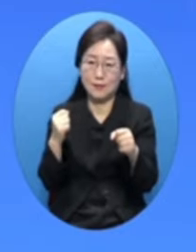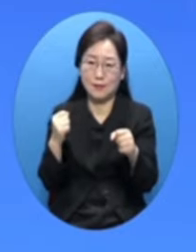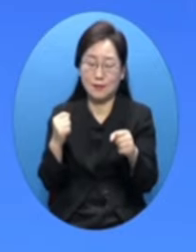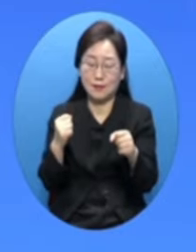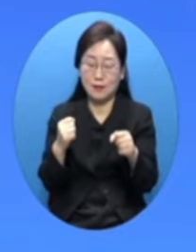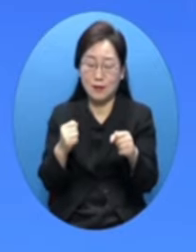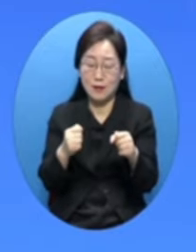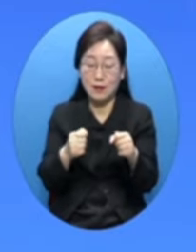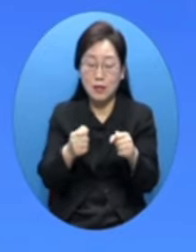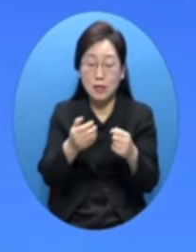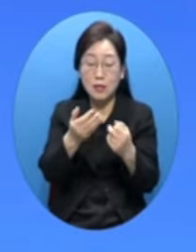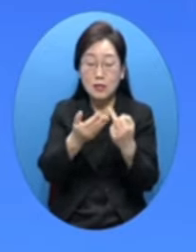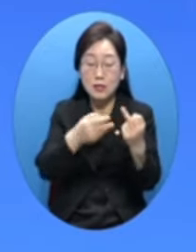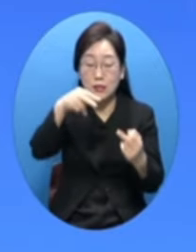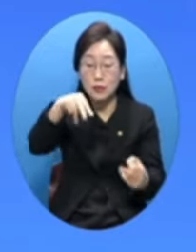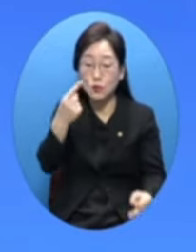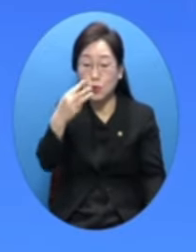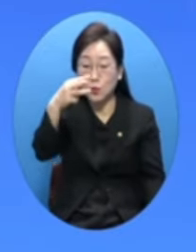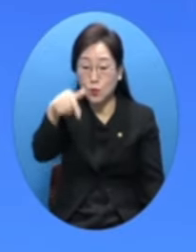소록도로 너도나도